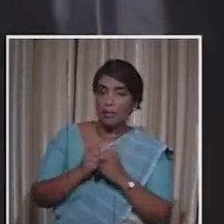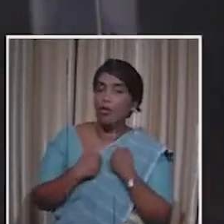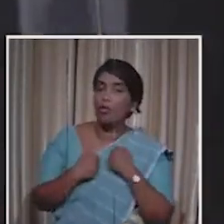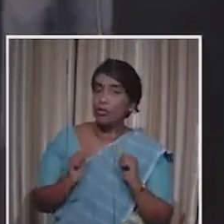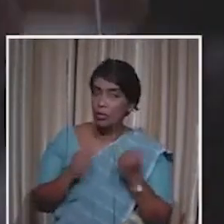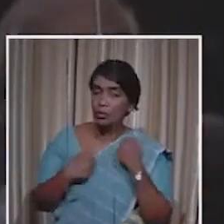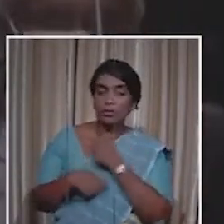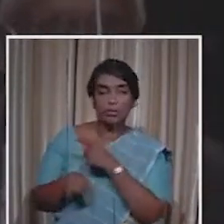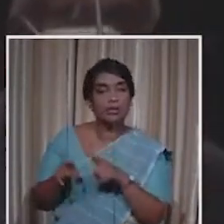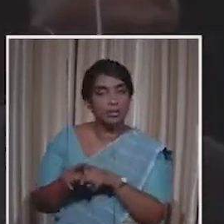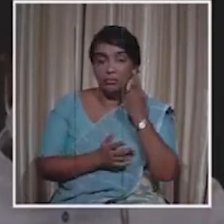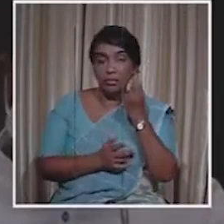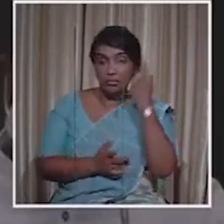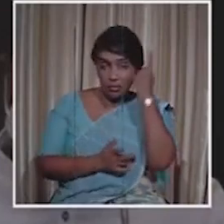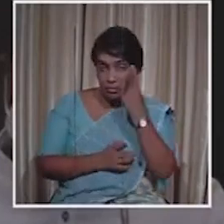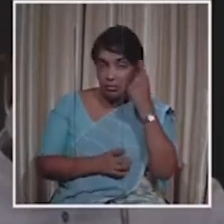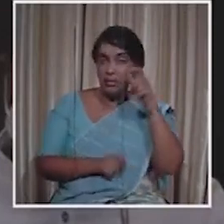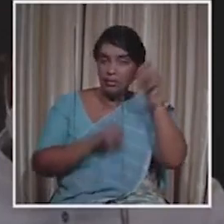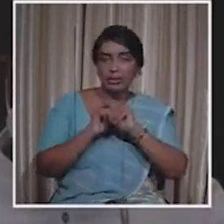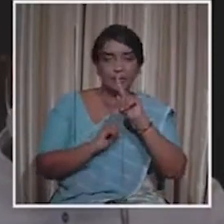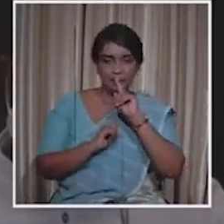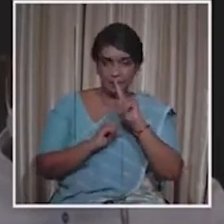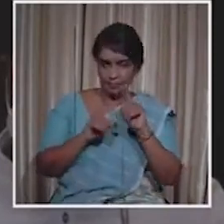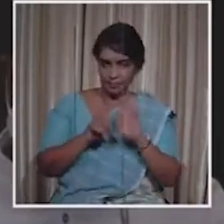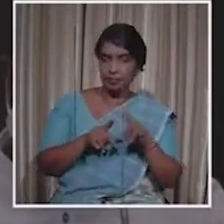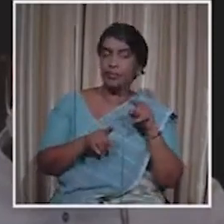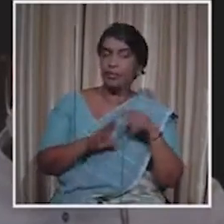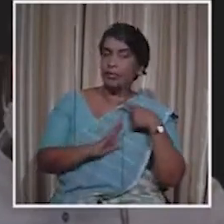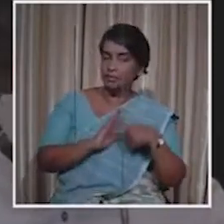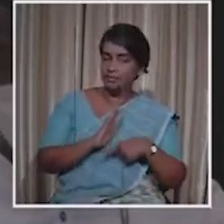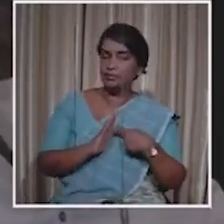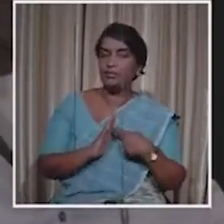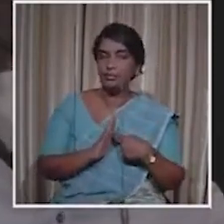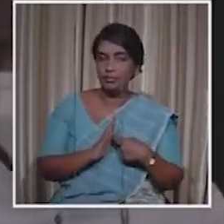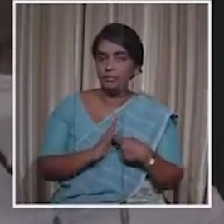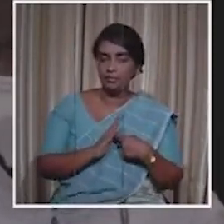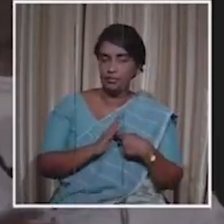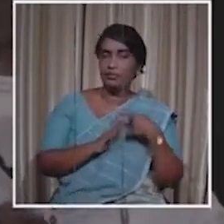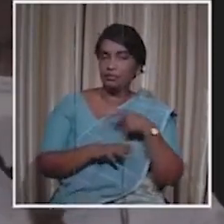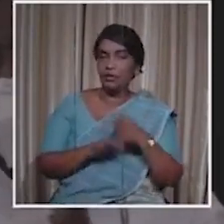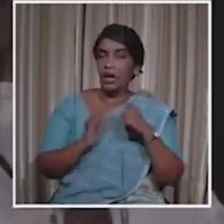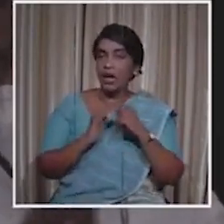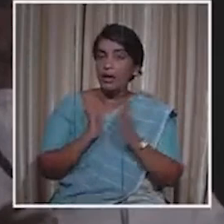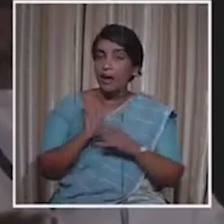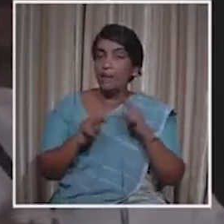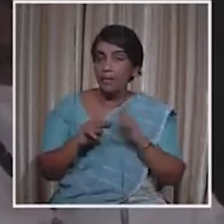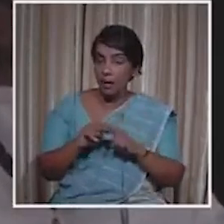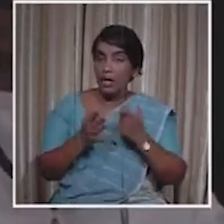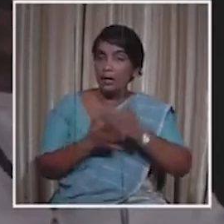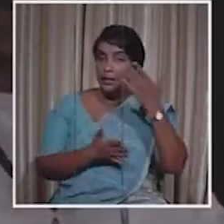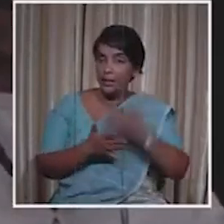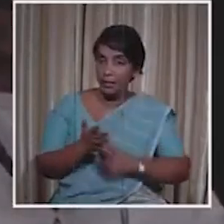ஸ்ரீதரன் இதன்போது வலியுறுத்தியுள்ளார். இலங்கையிலே இங்கு நேற்று கூட இதனுடைய இந்த ஐஎம்எஃபினுடைய அறிக்கையை முன்மொழிந்த